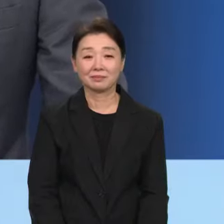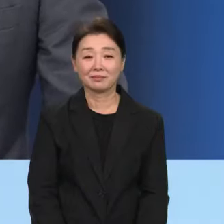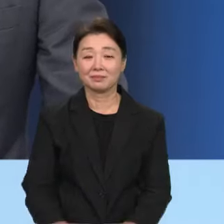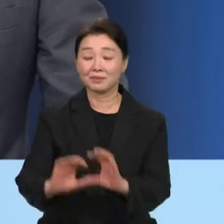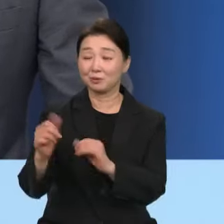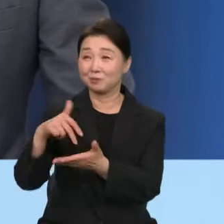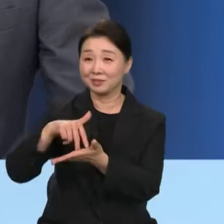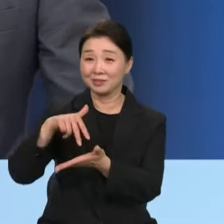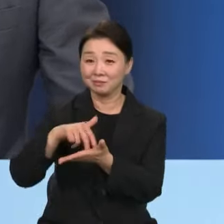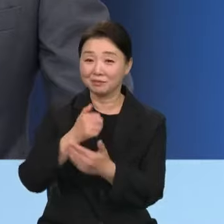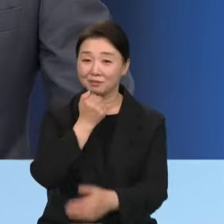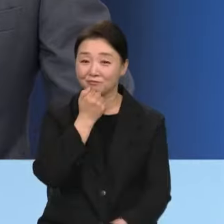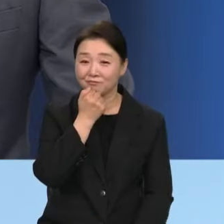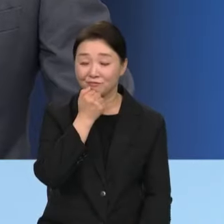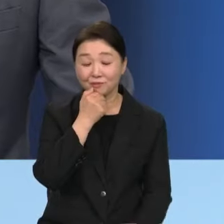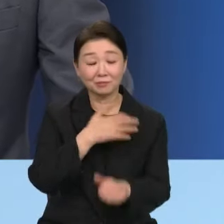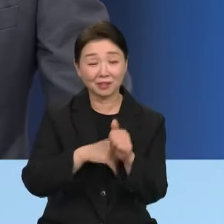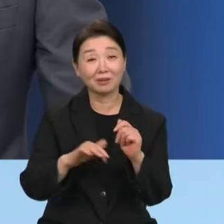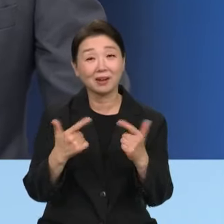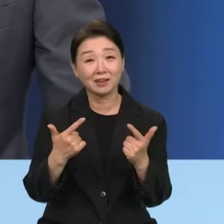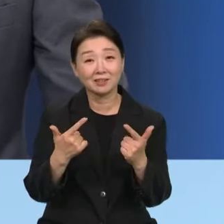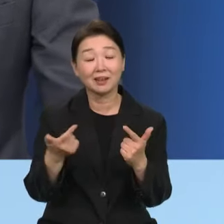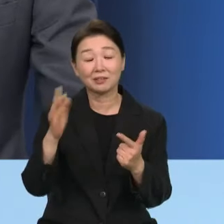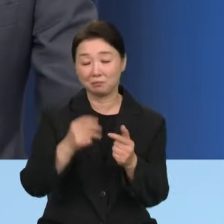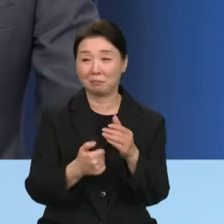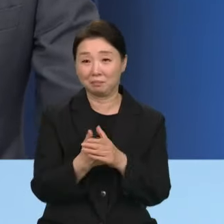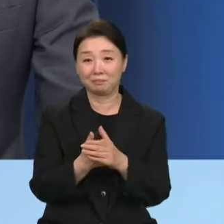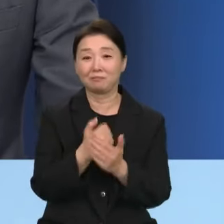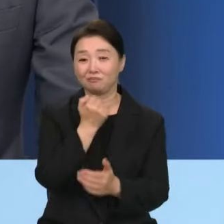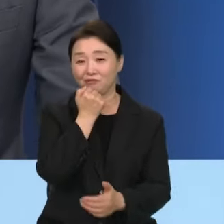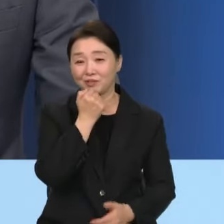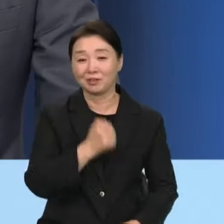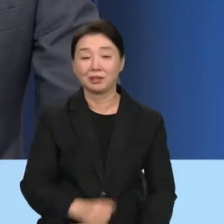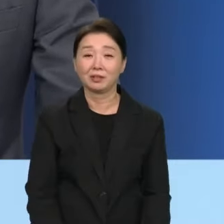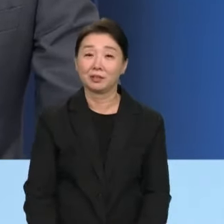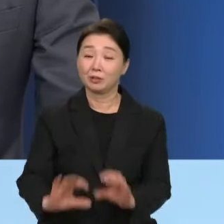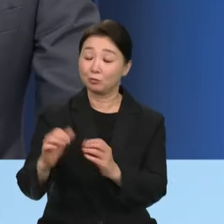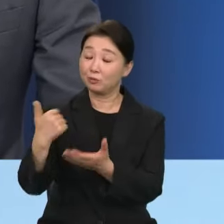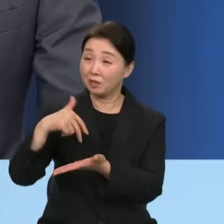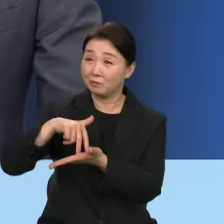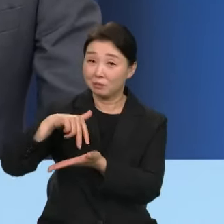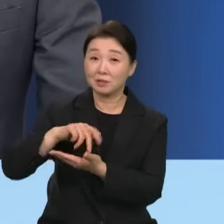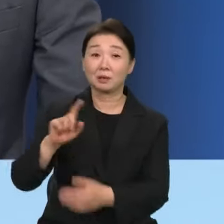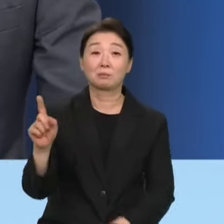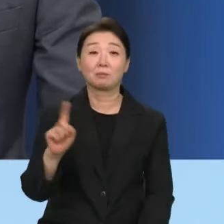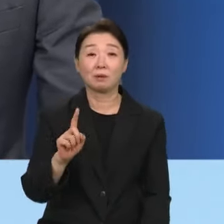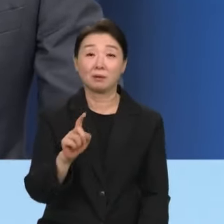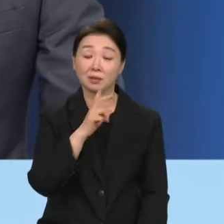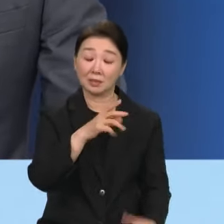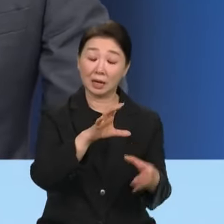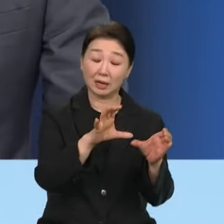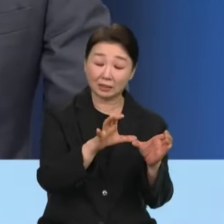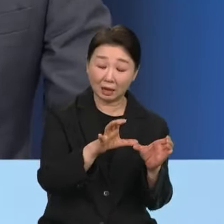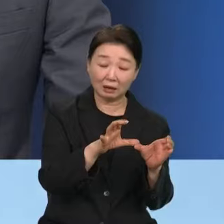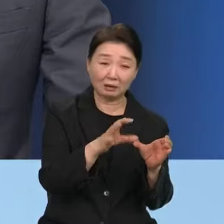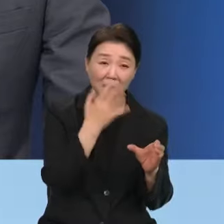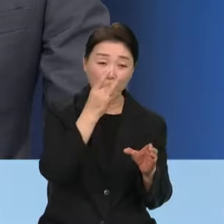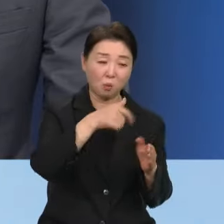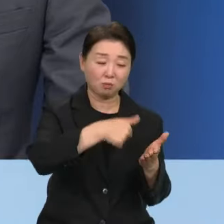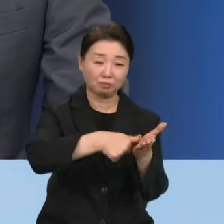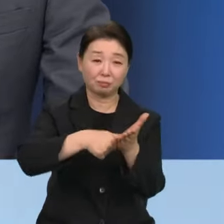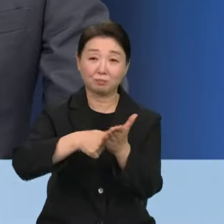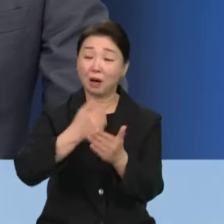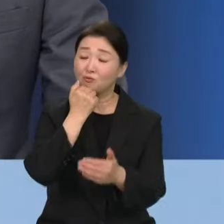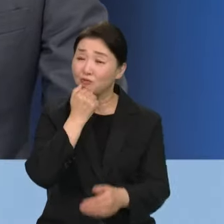국민의힘 입장에서는 웃음이 나올 상황은 아닌 것 같은데 이례적이네요. 그렇습니다. 지금 국민의 입장에선 그러다 보니까 자 야당이 일방 표결하는 이 상황이